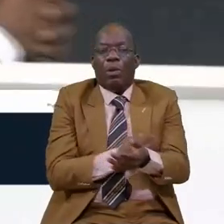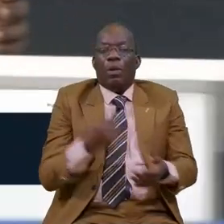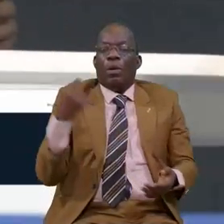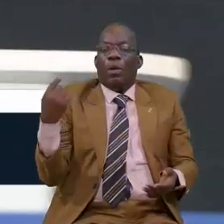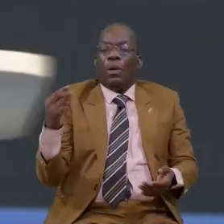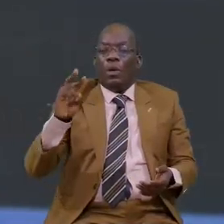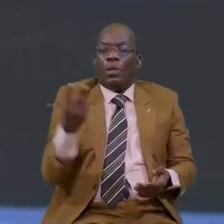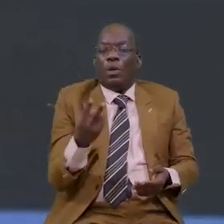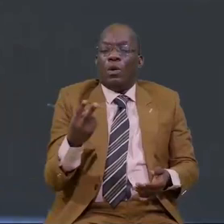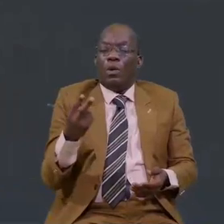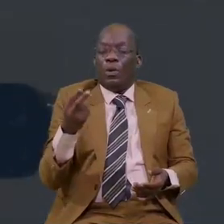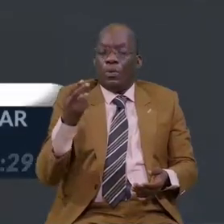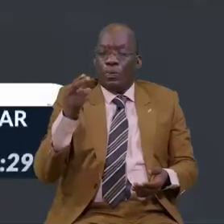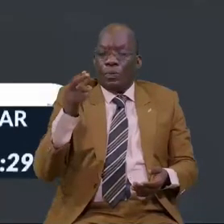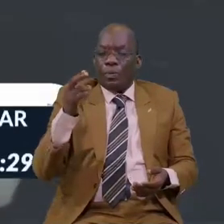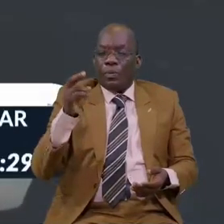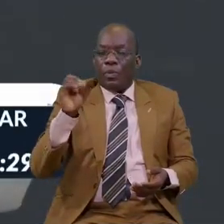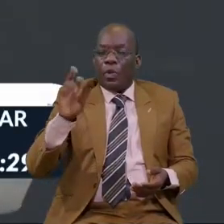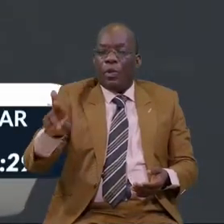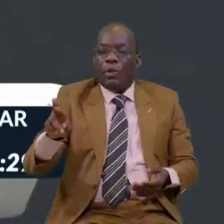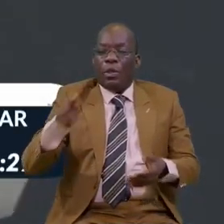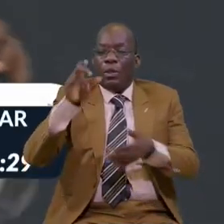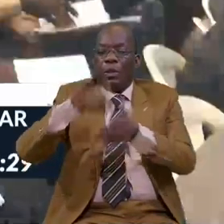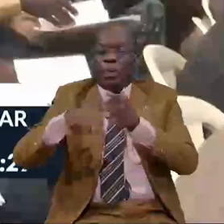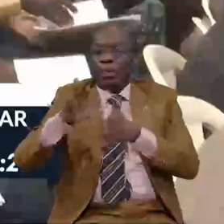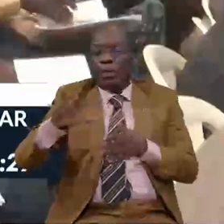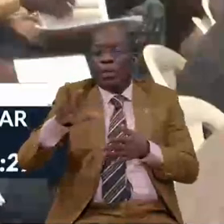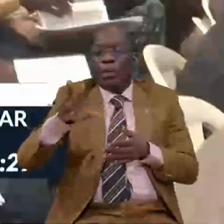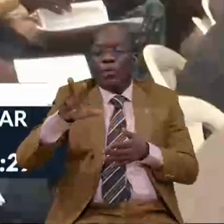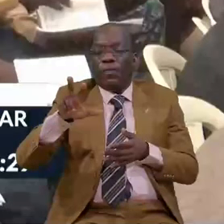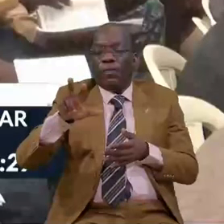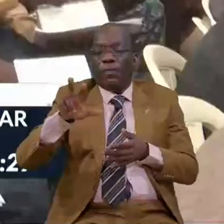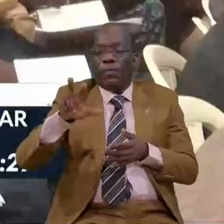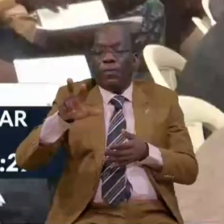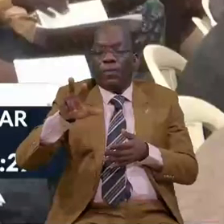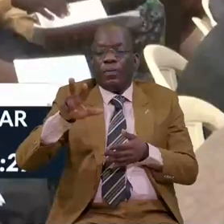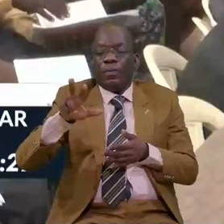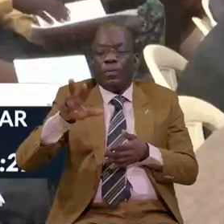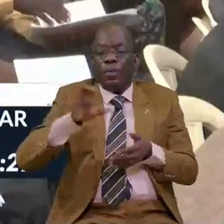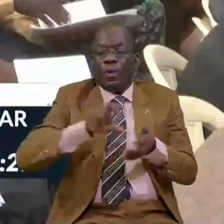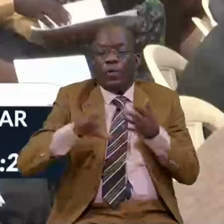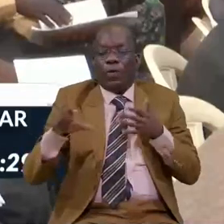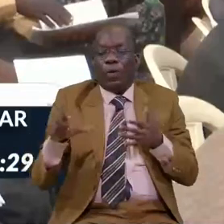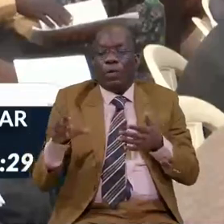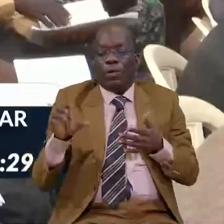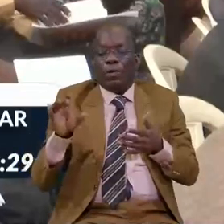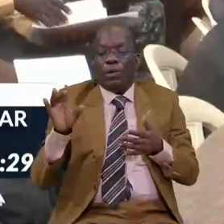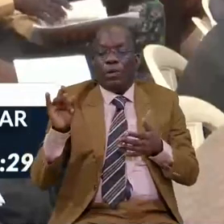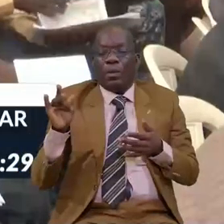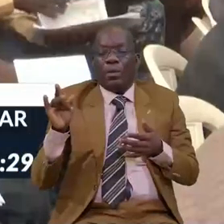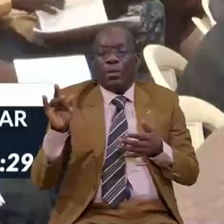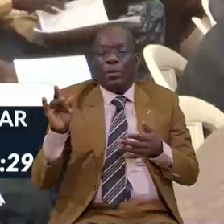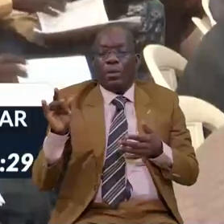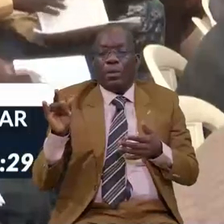nous l'image de son fils unique. En 2 Corinthiens, au chapitre 3, 2 Corinthiens,